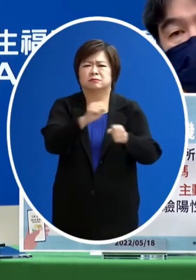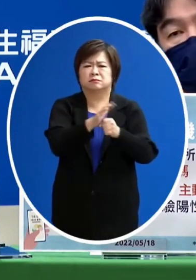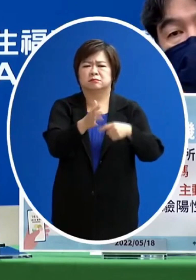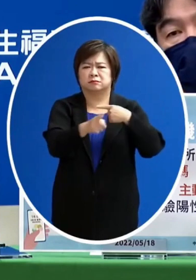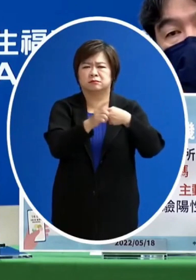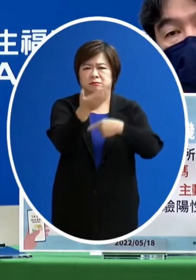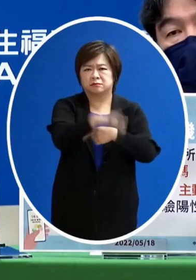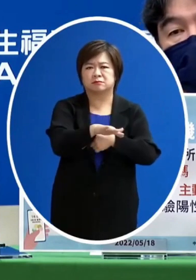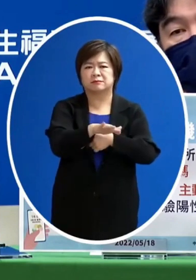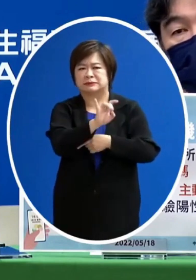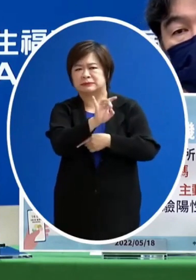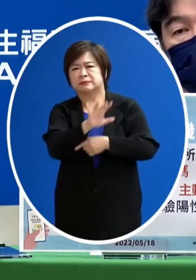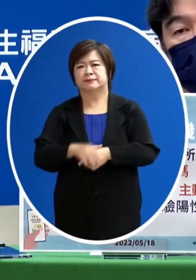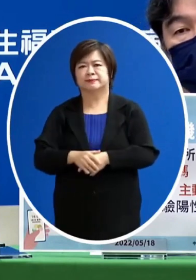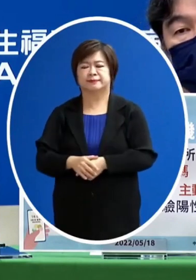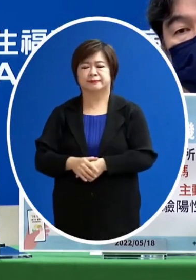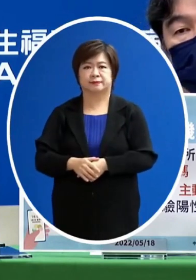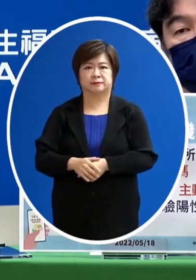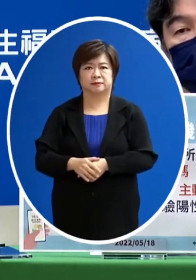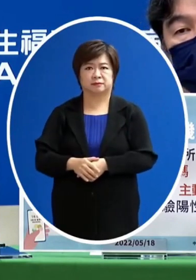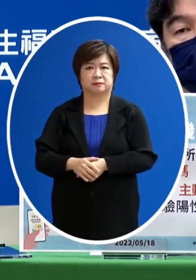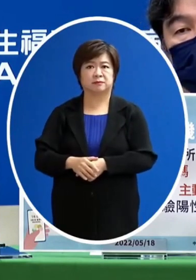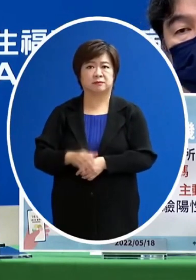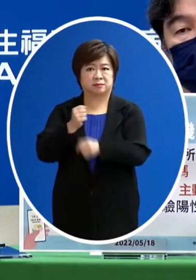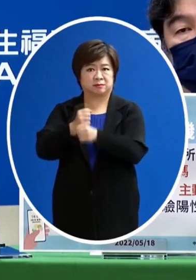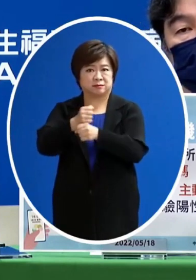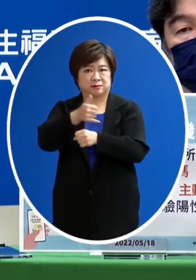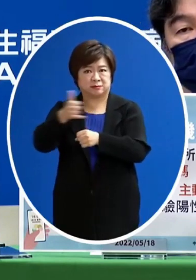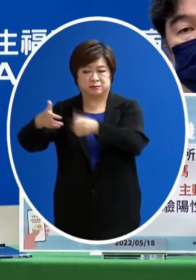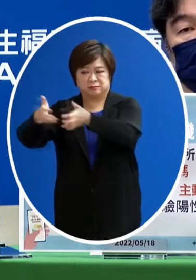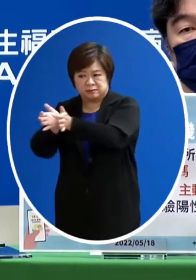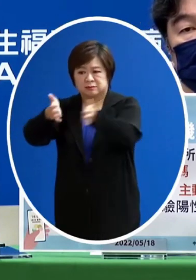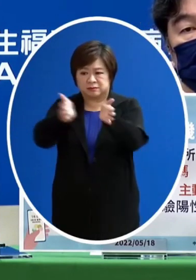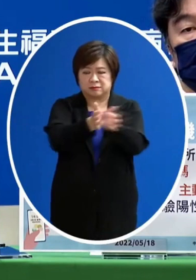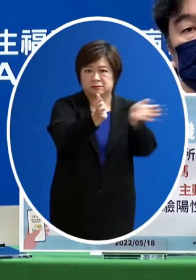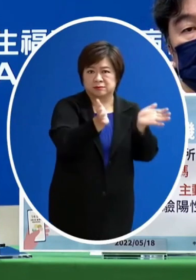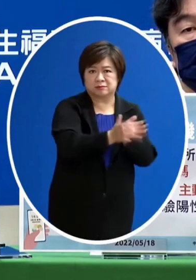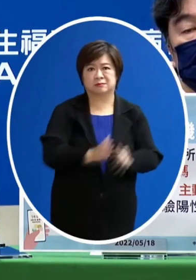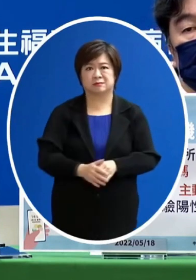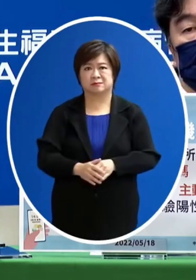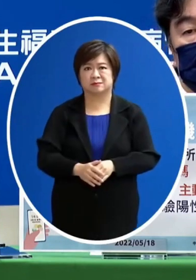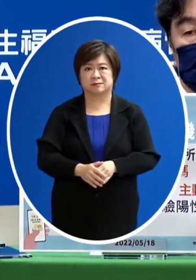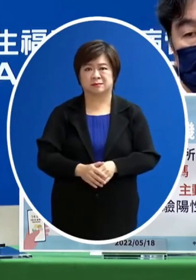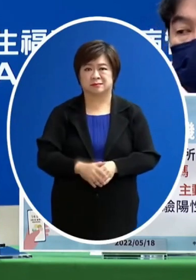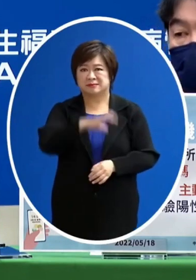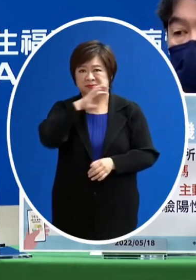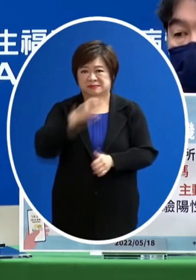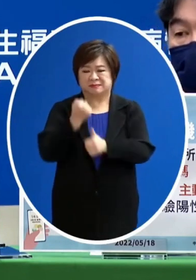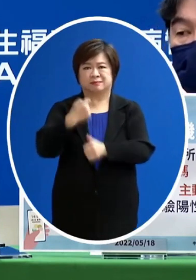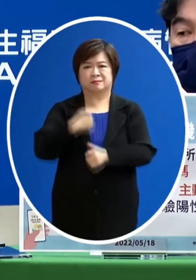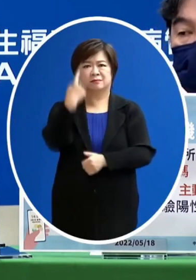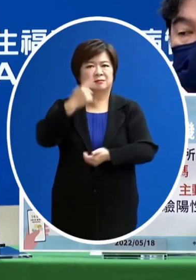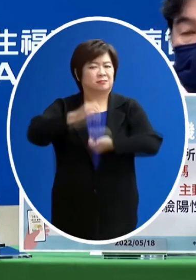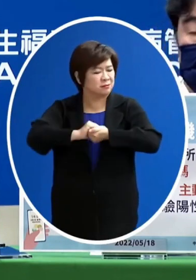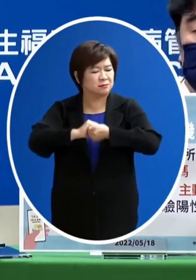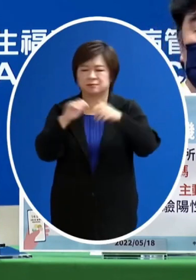排除掉。那这都是好一组的人员在做的事情，不是一个人就能够决定这样的一个事情。